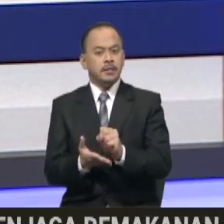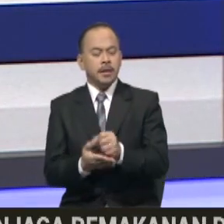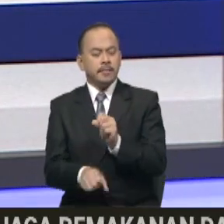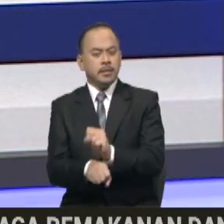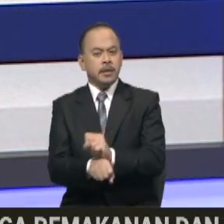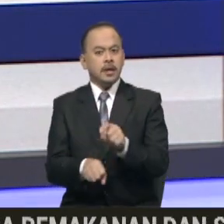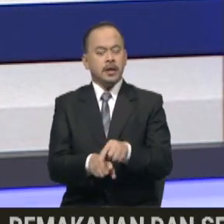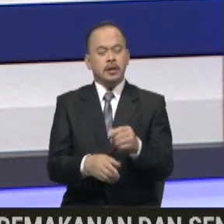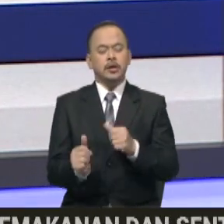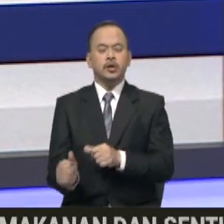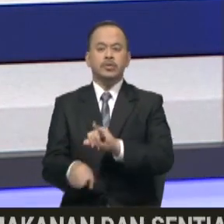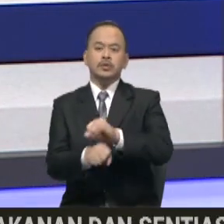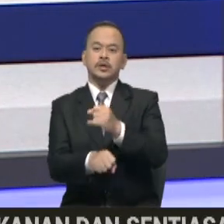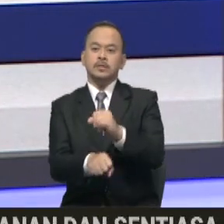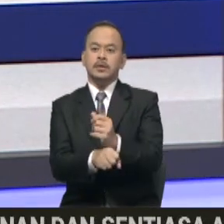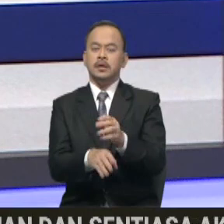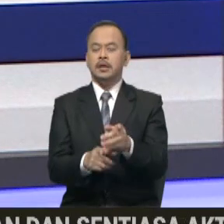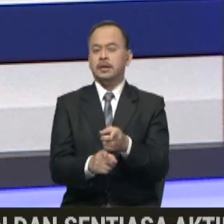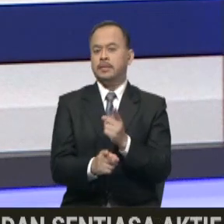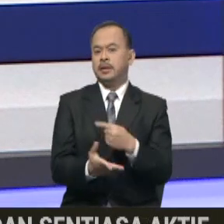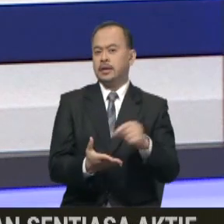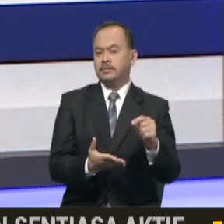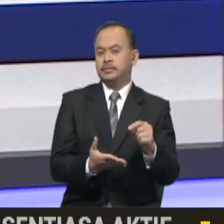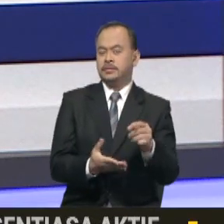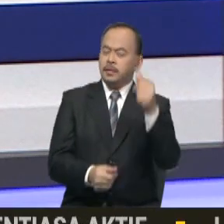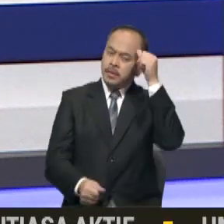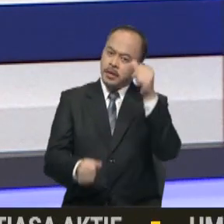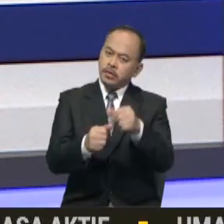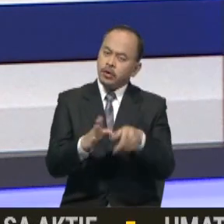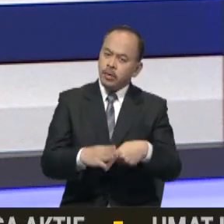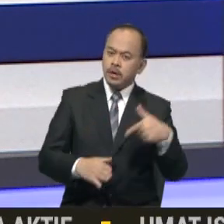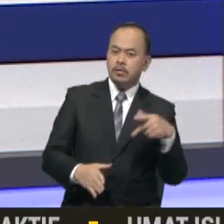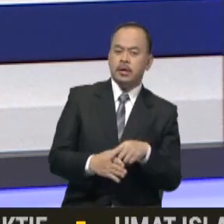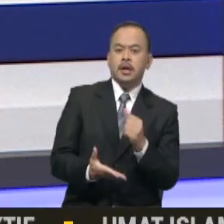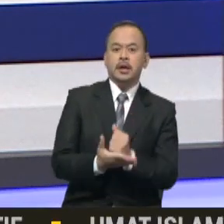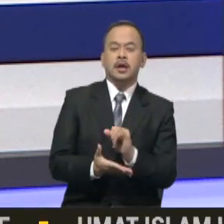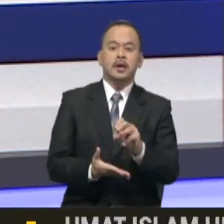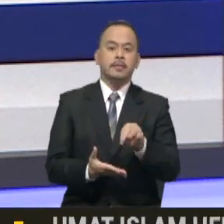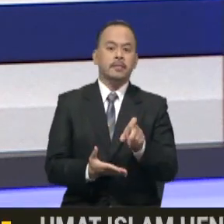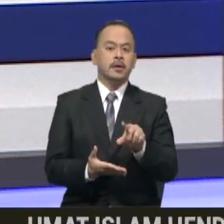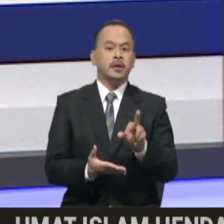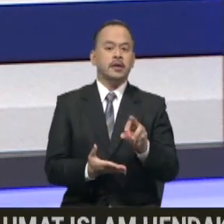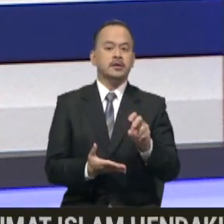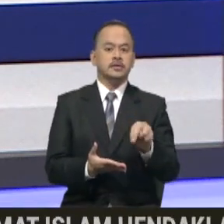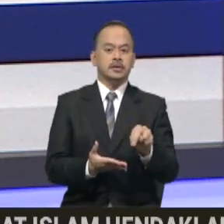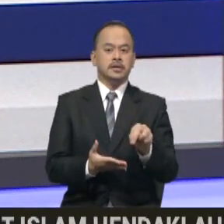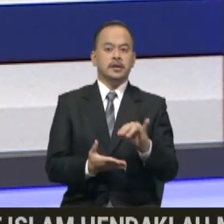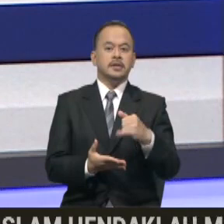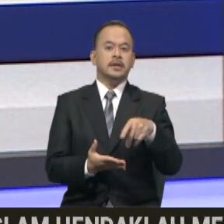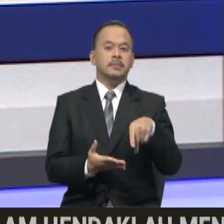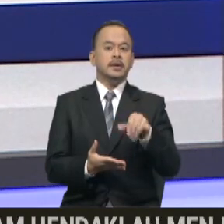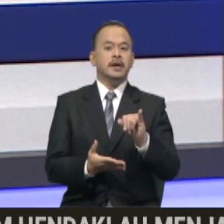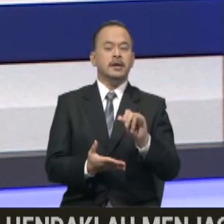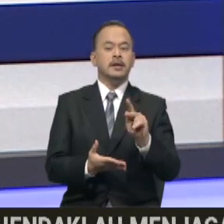bekerja mengikut jawatan yang dibenarkan. Peringatan itu dikeluarkan oleh Jabatan Immigration dan Pendaftaran Kebangsaan